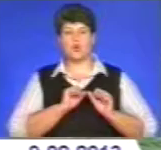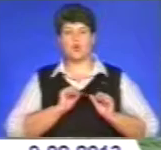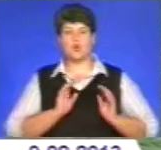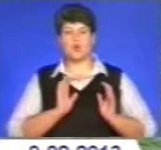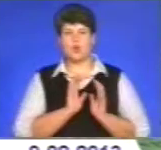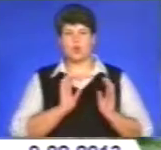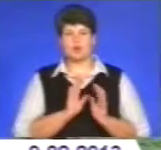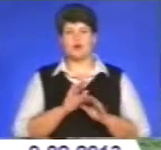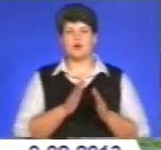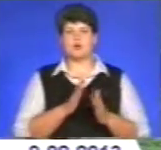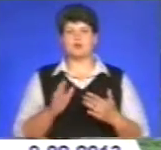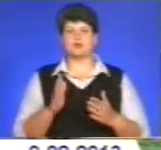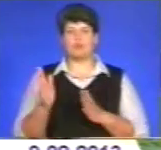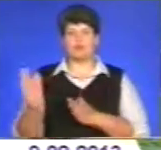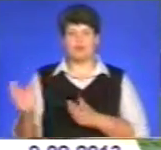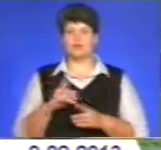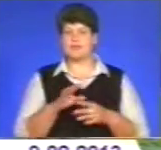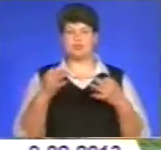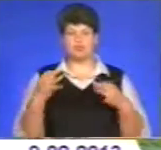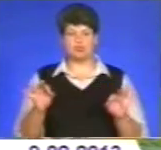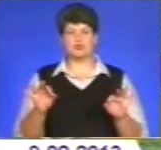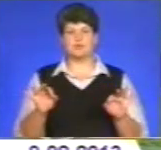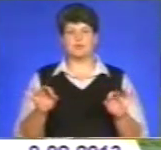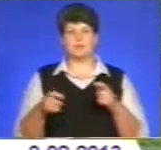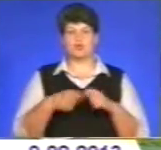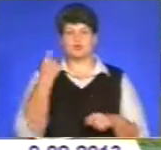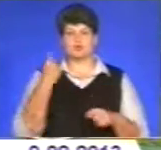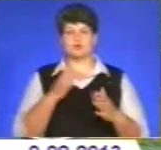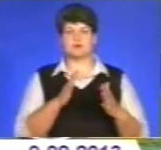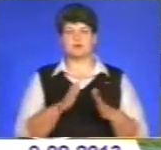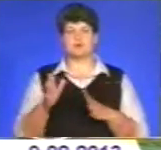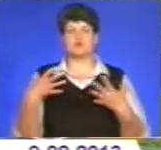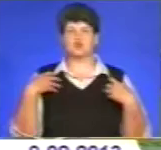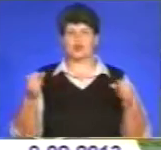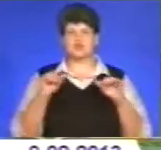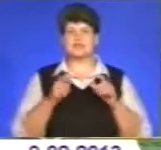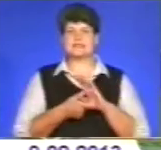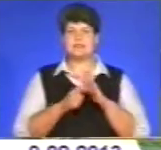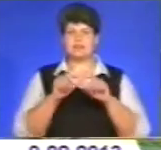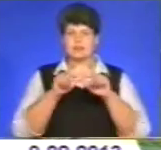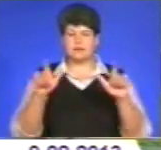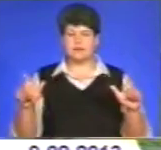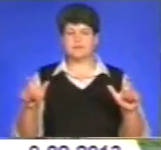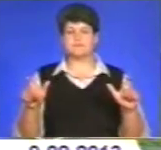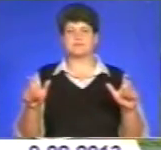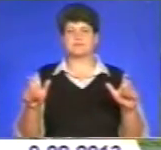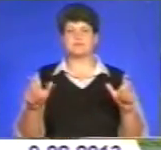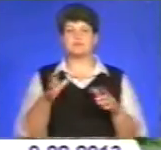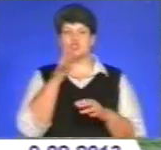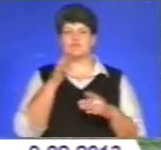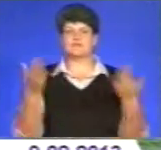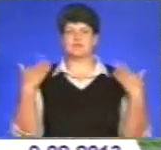порядку, недопущення порушень громадського порядку у оздоровчих закладах під час віддиху